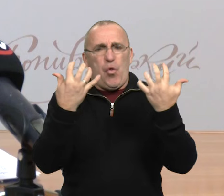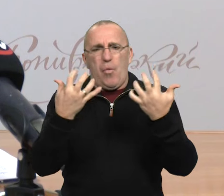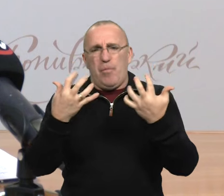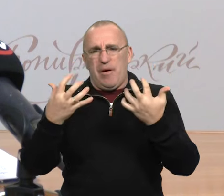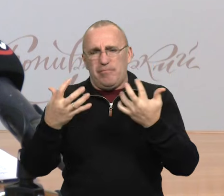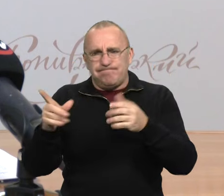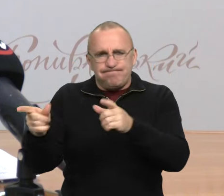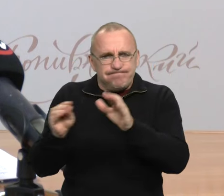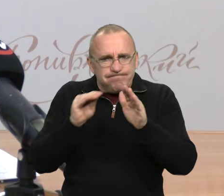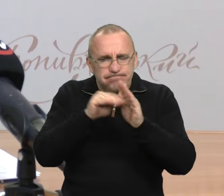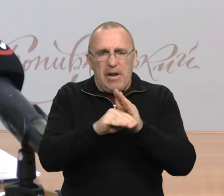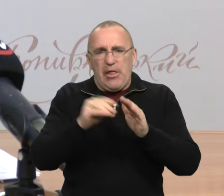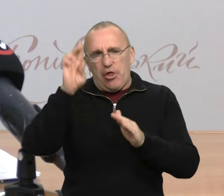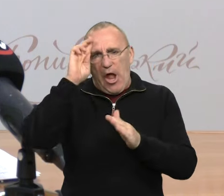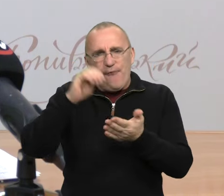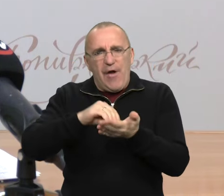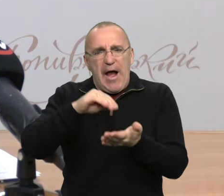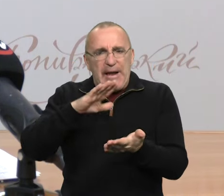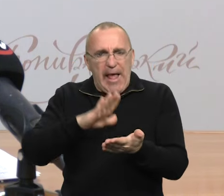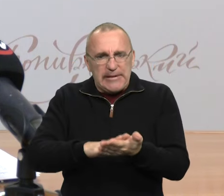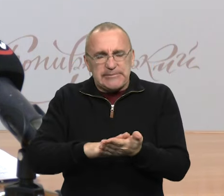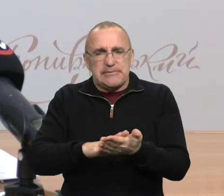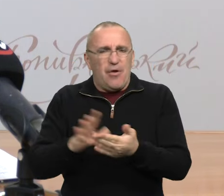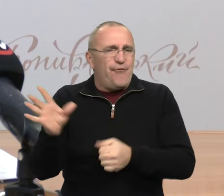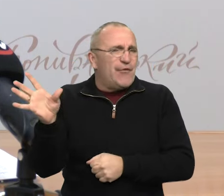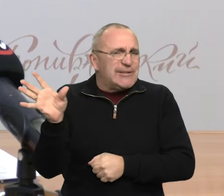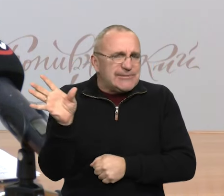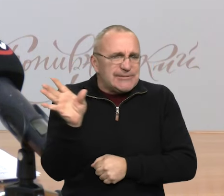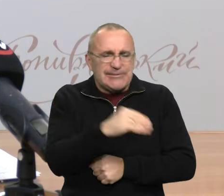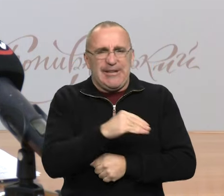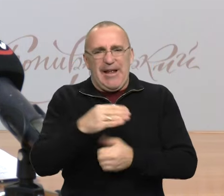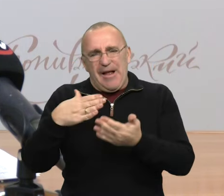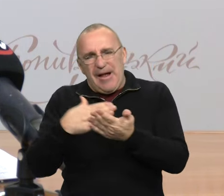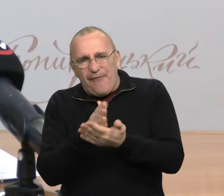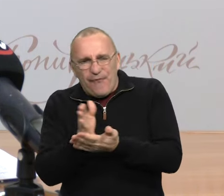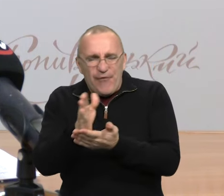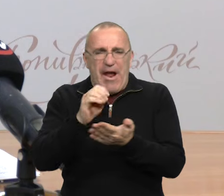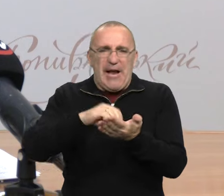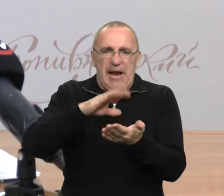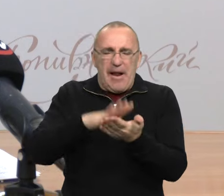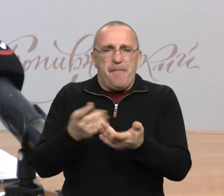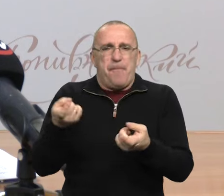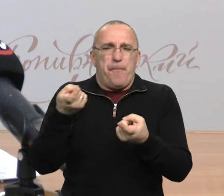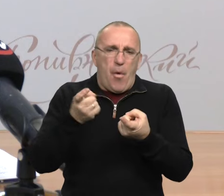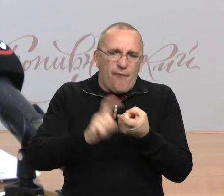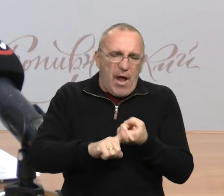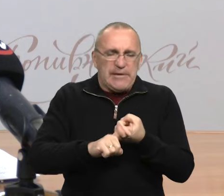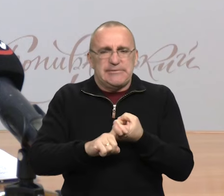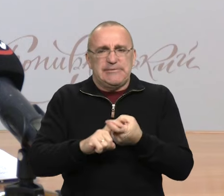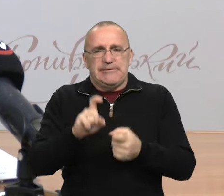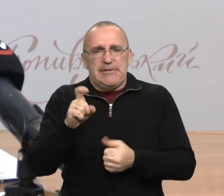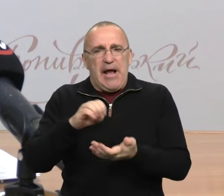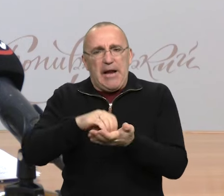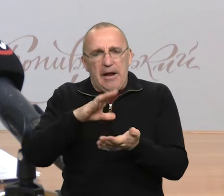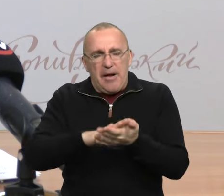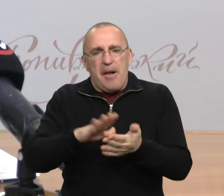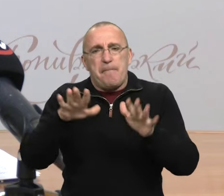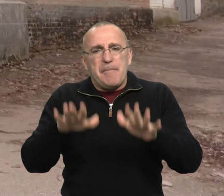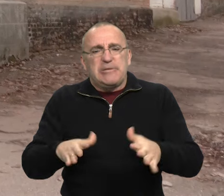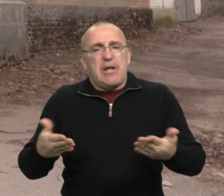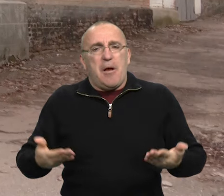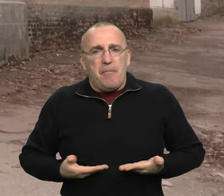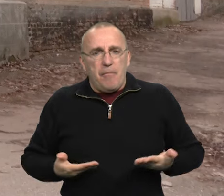підтягується в державні реєстри у всі в тому числі демографічний реєстр який пов'язаний з з реєстрацією місця